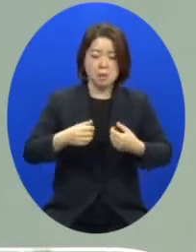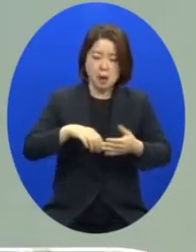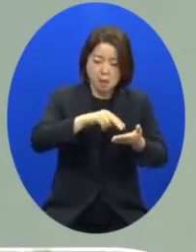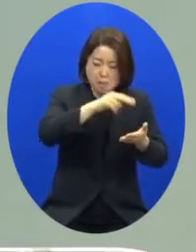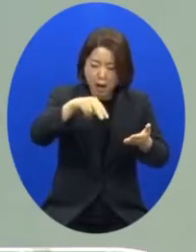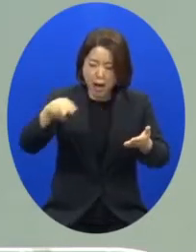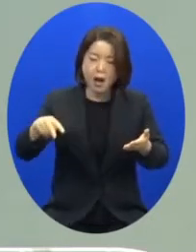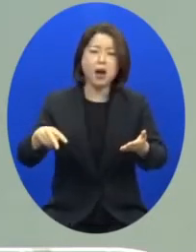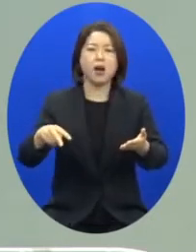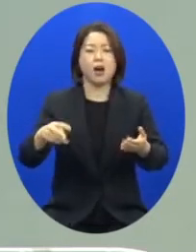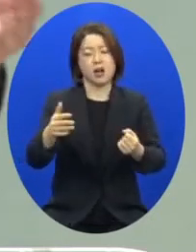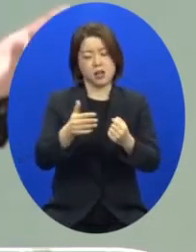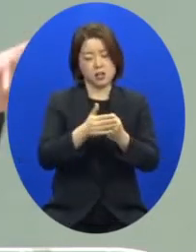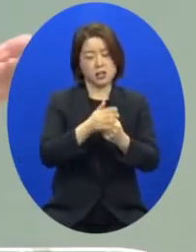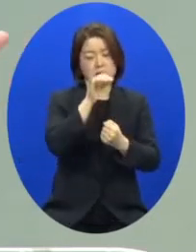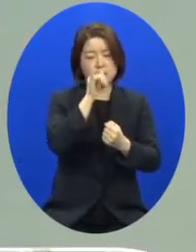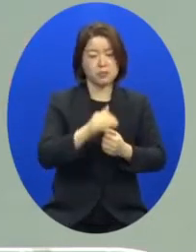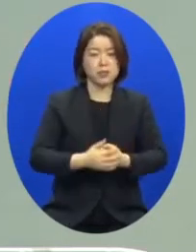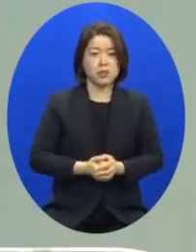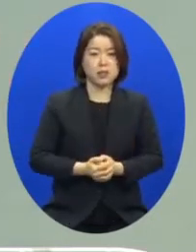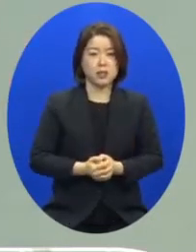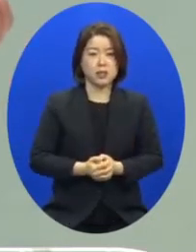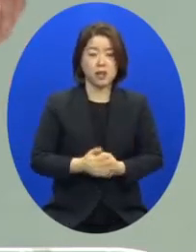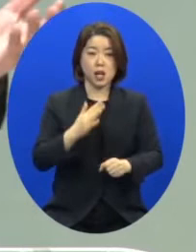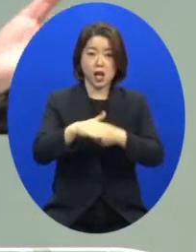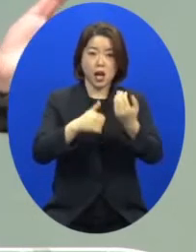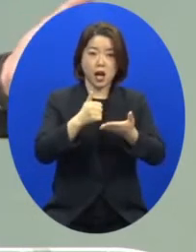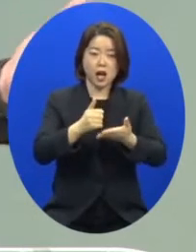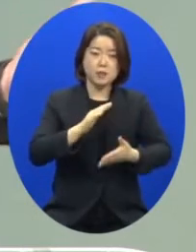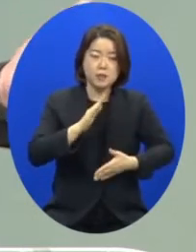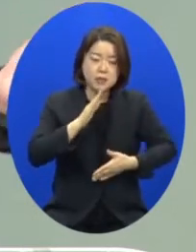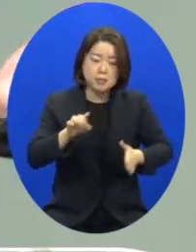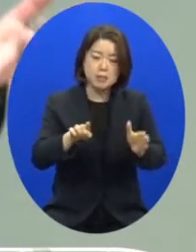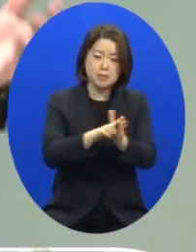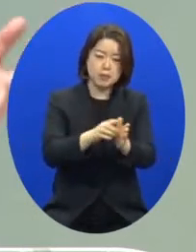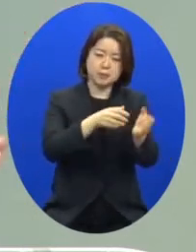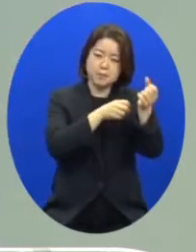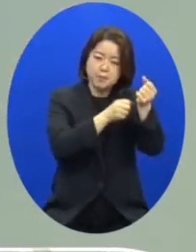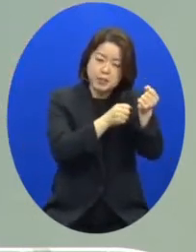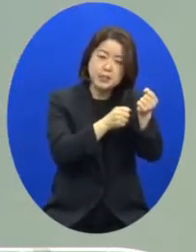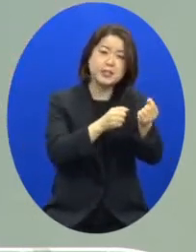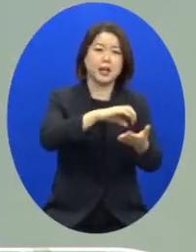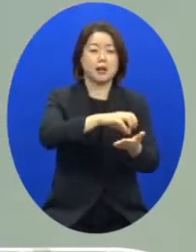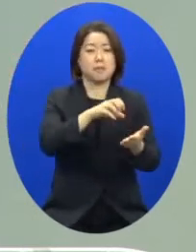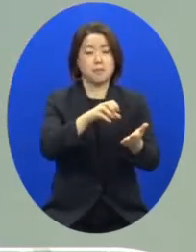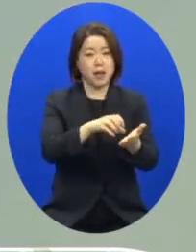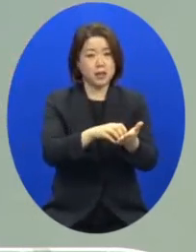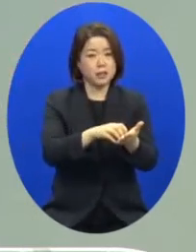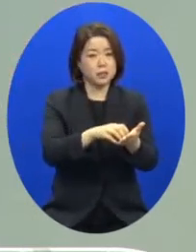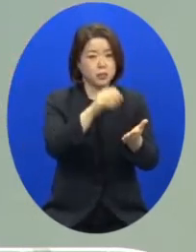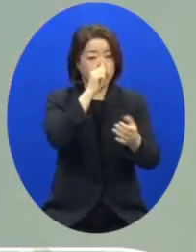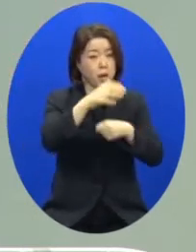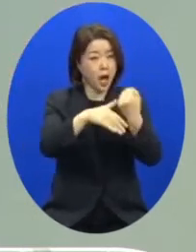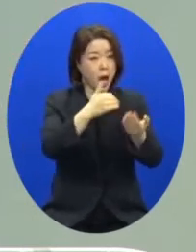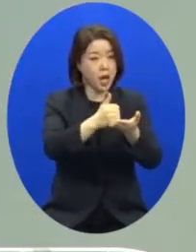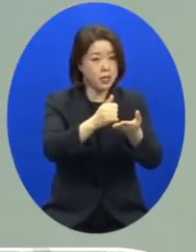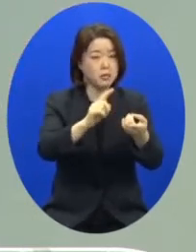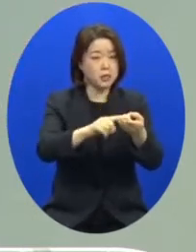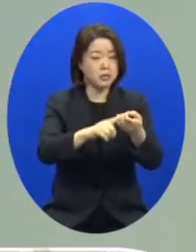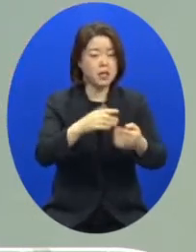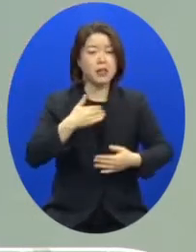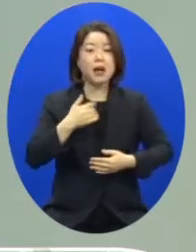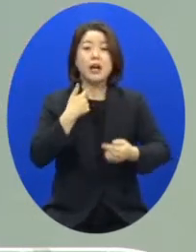겁니다 하나님이 정말 믿고 의지 할 만큼 그런 하남 인질 내가 실제로 체험을